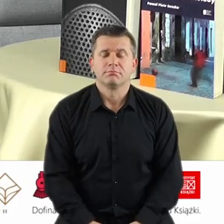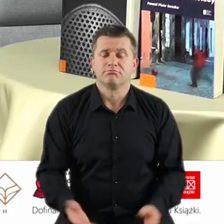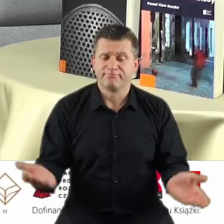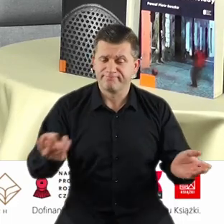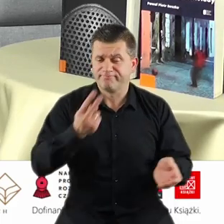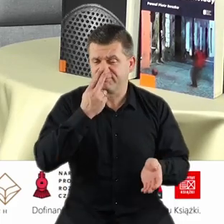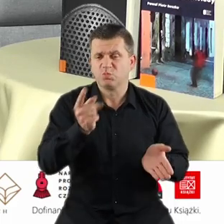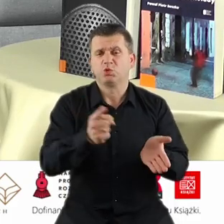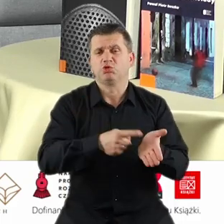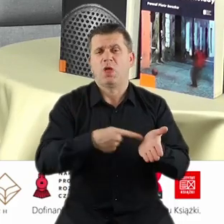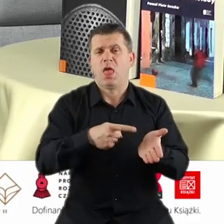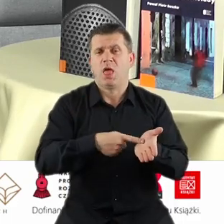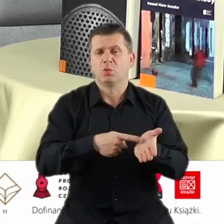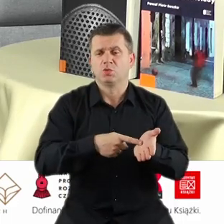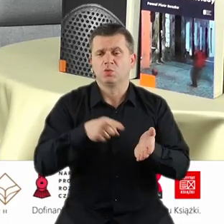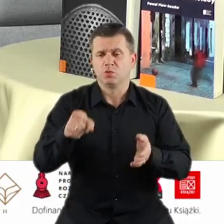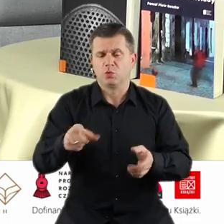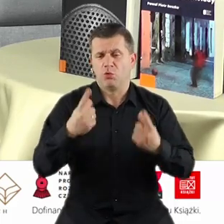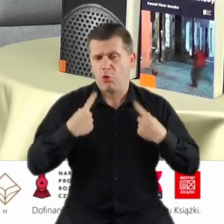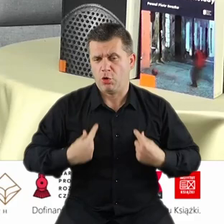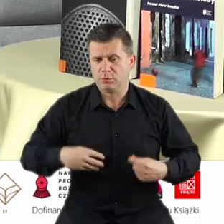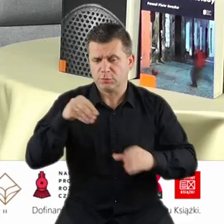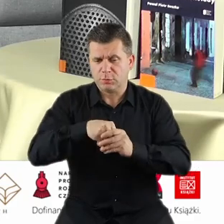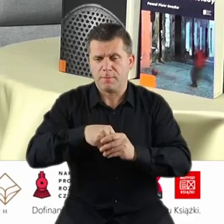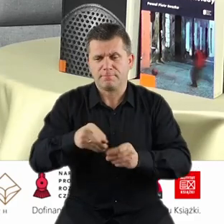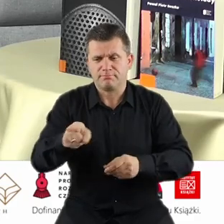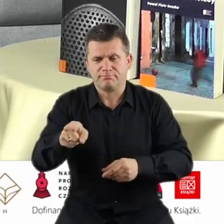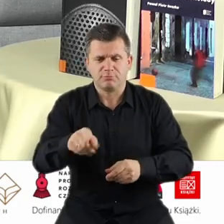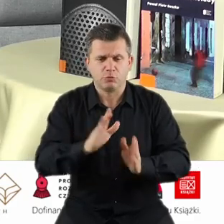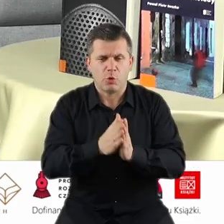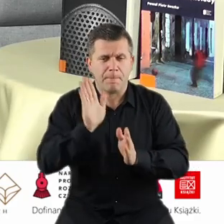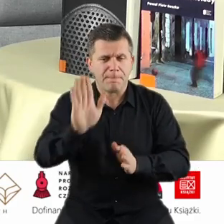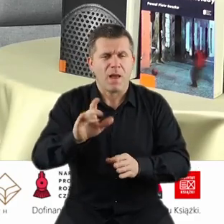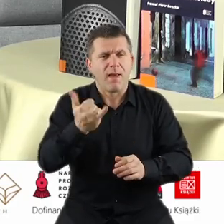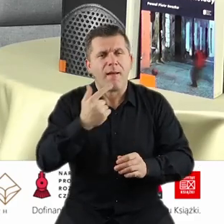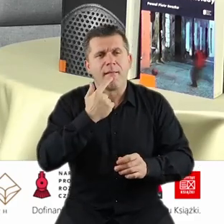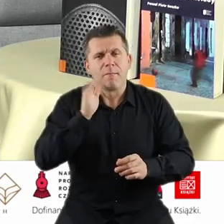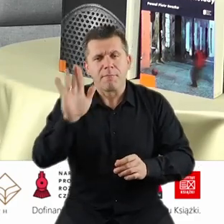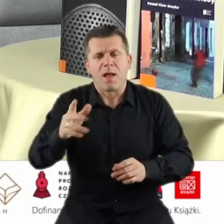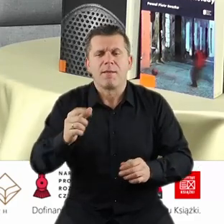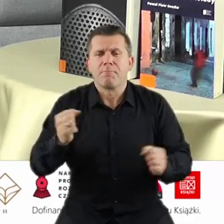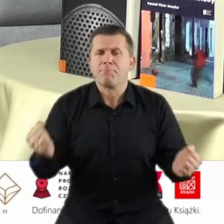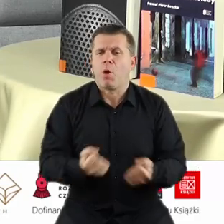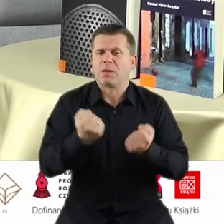dosyć często bohater reportażu ma jakąś motywację, żeby mówić.